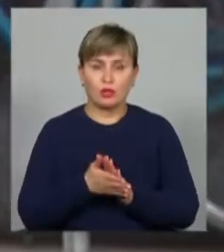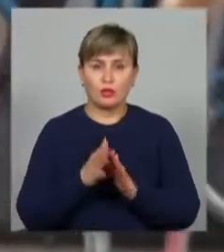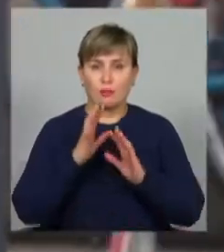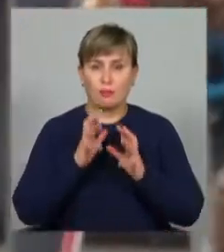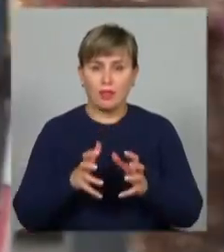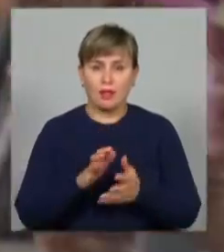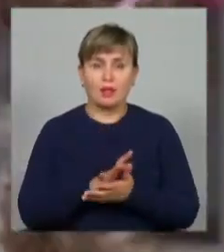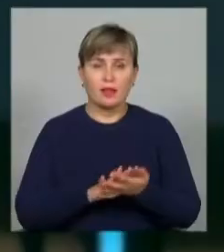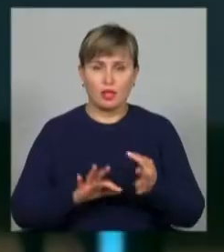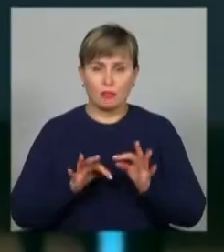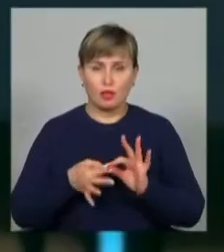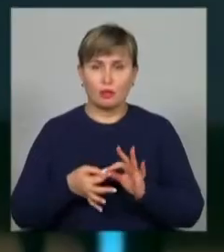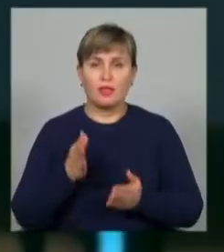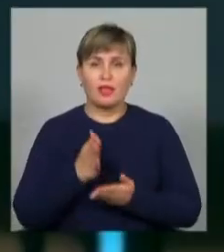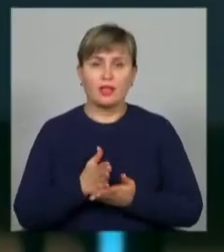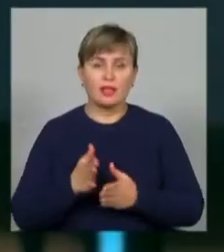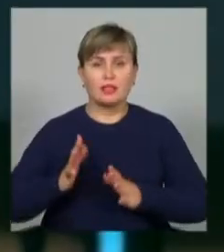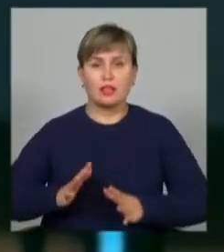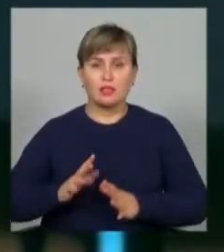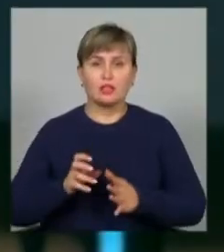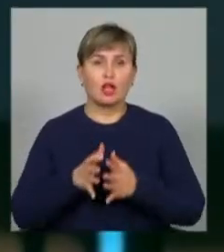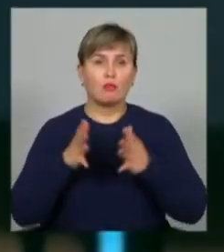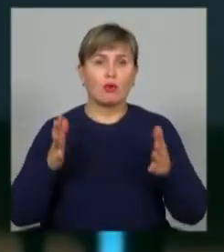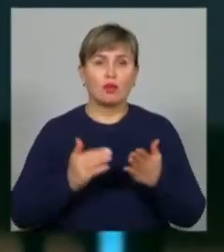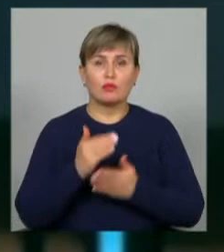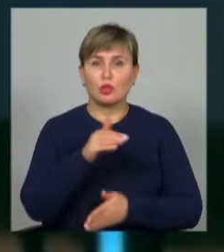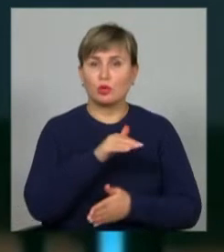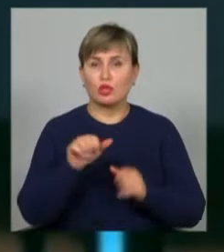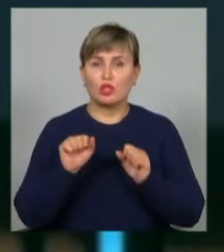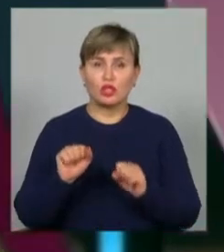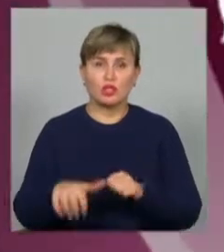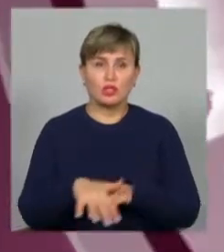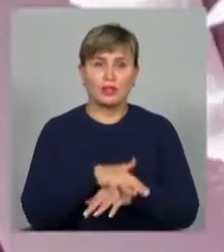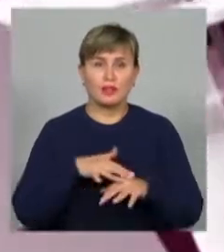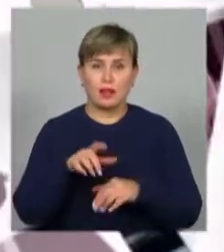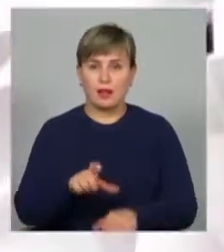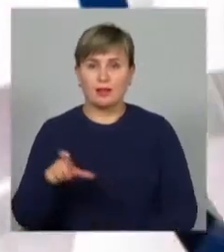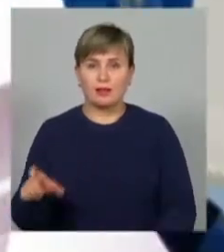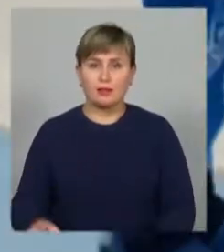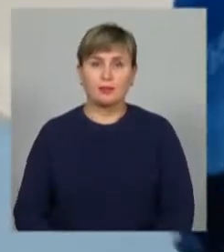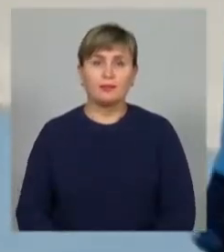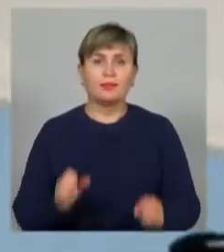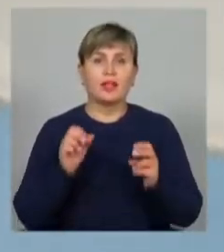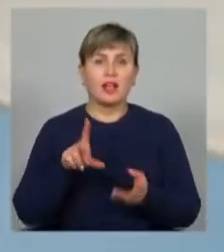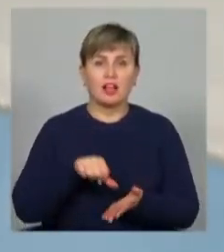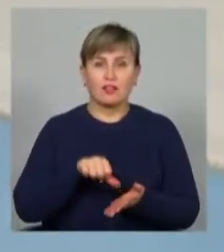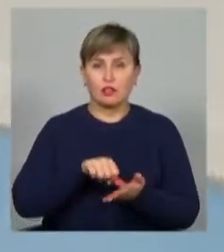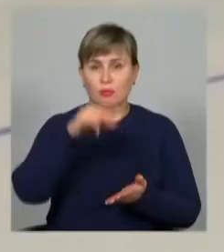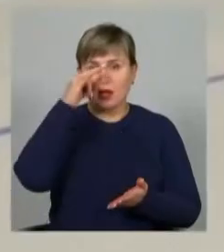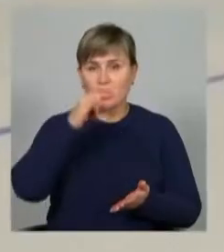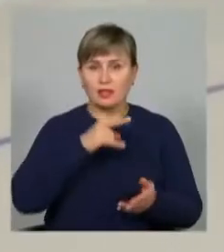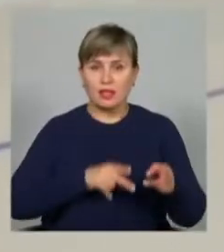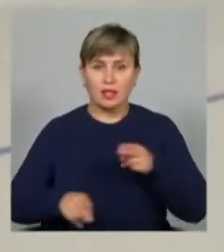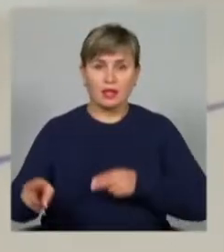через несколько минут. Есть надежда на гораздо более высокий уровень защиты населения. Как выступили казахстанские